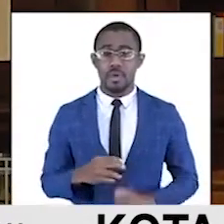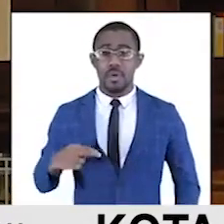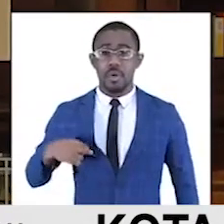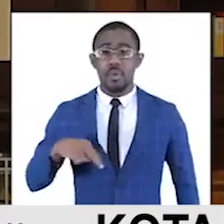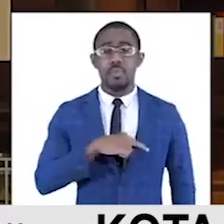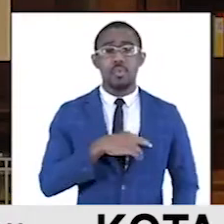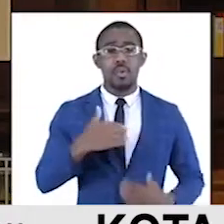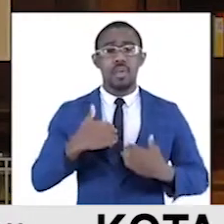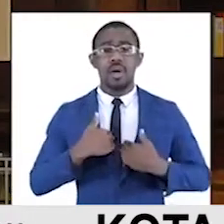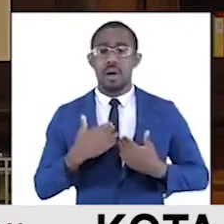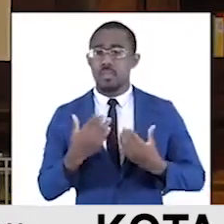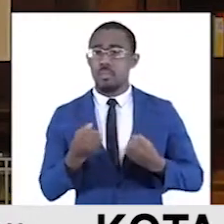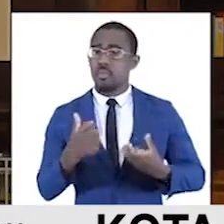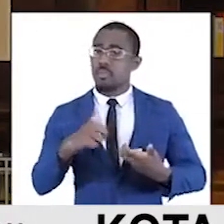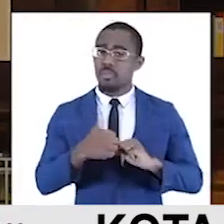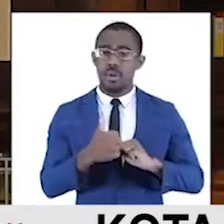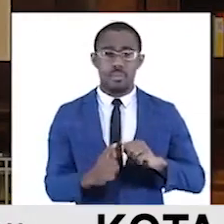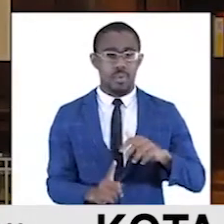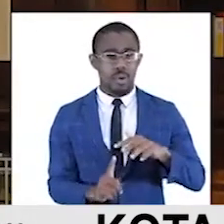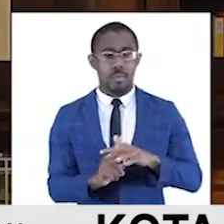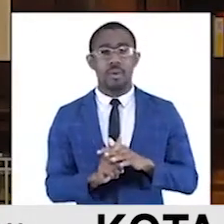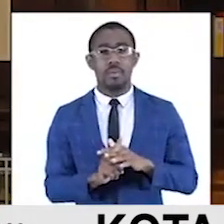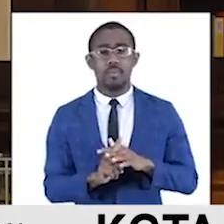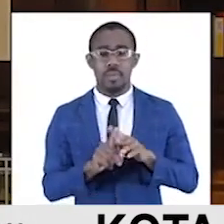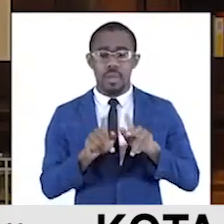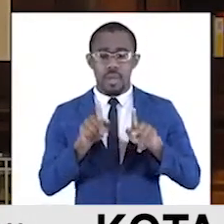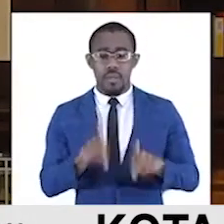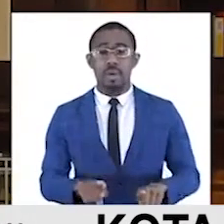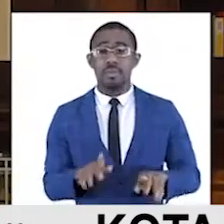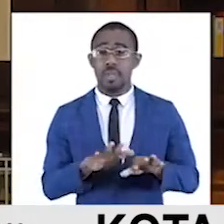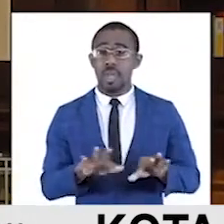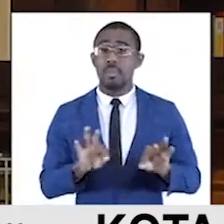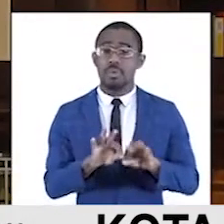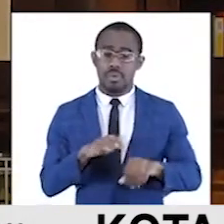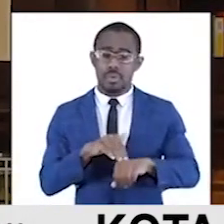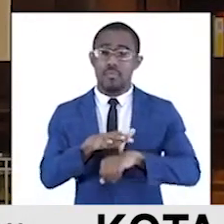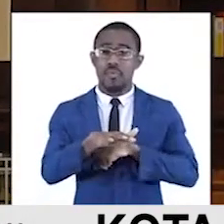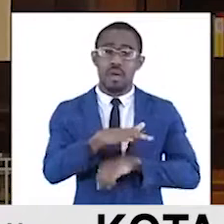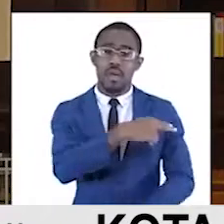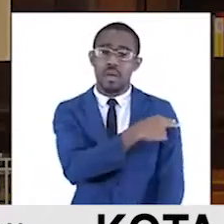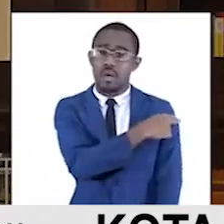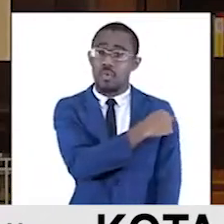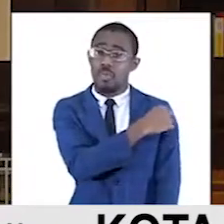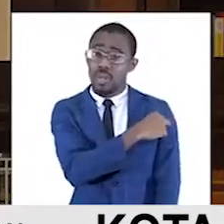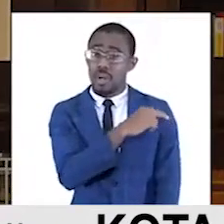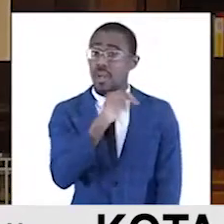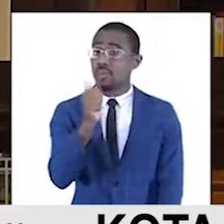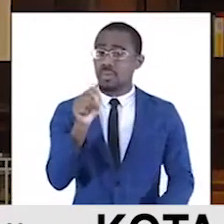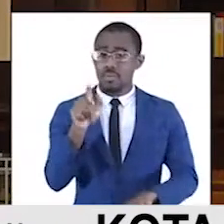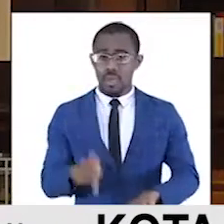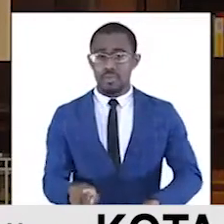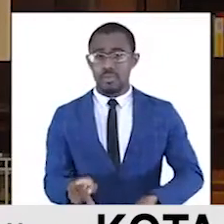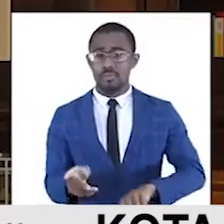ka na be mba otonga kama kol ni beka beka bemba abutu abutu ya yataka bana